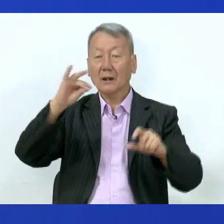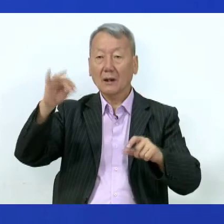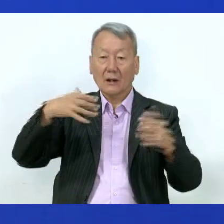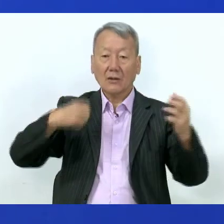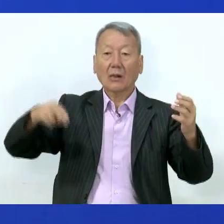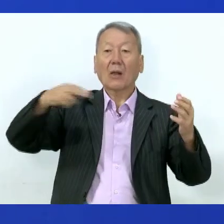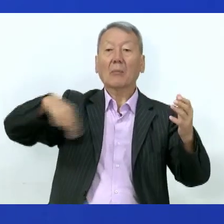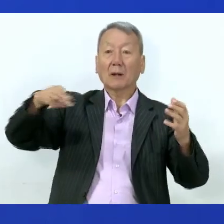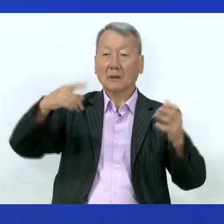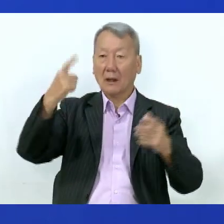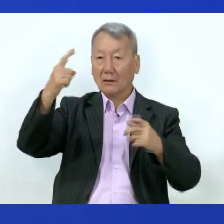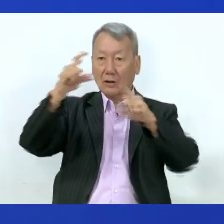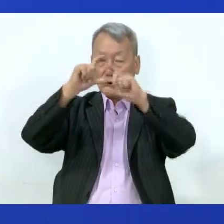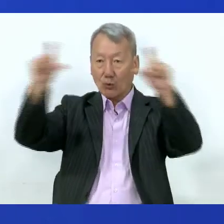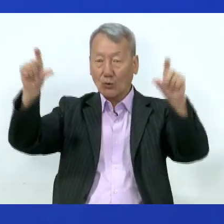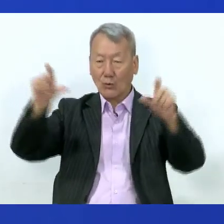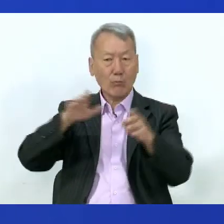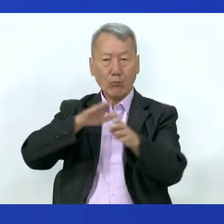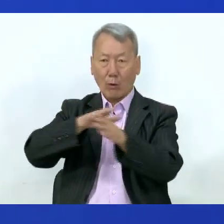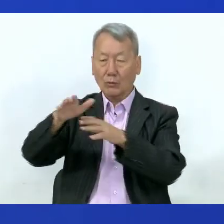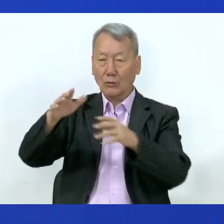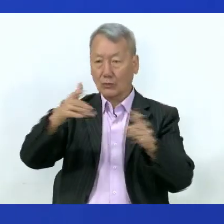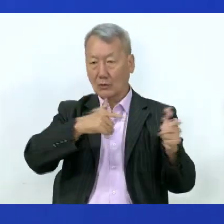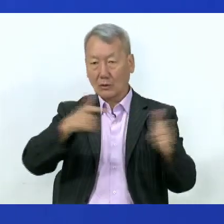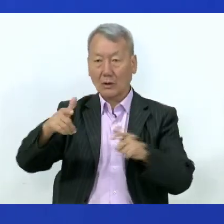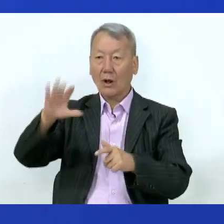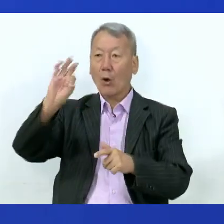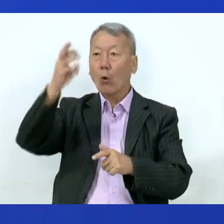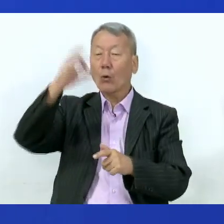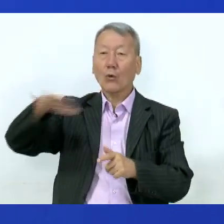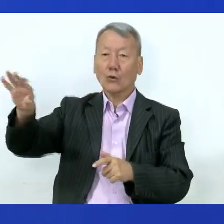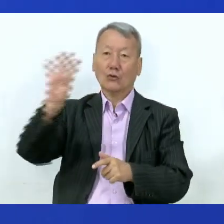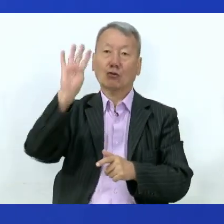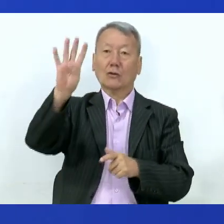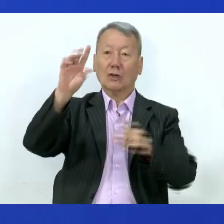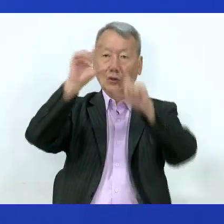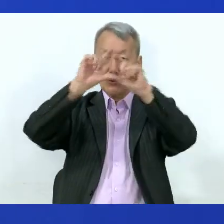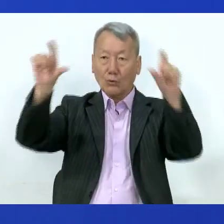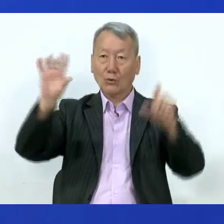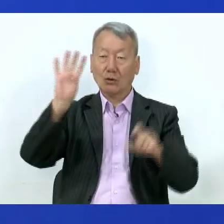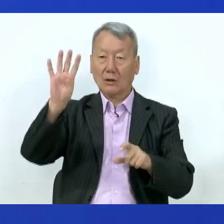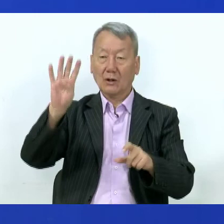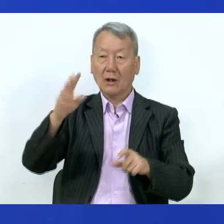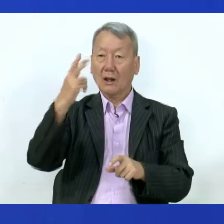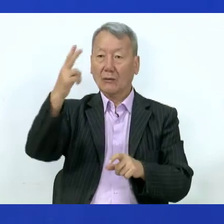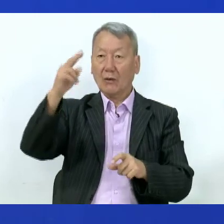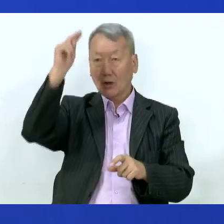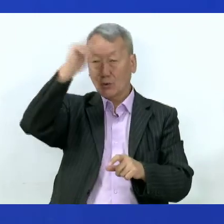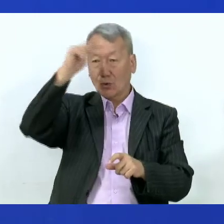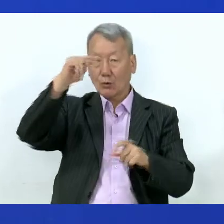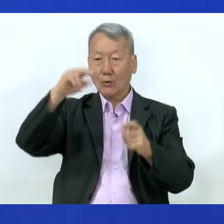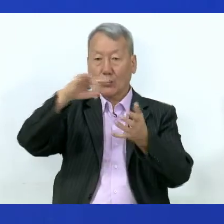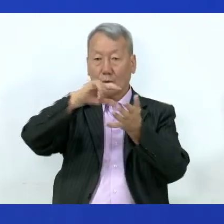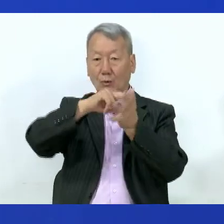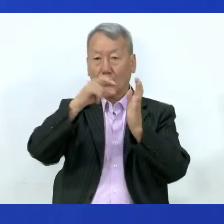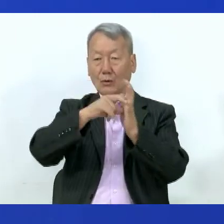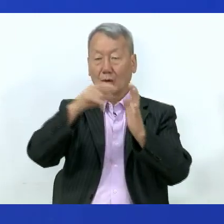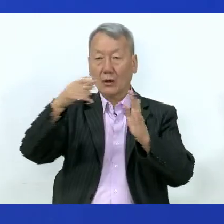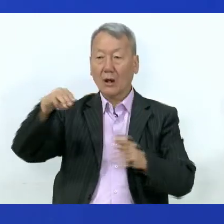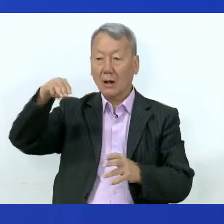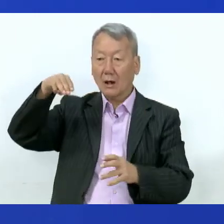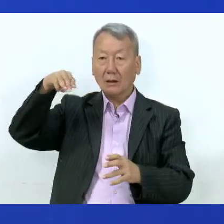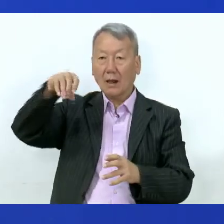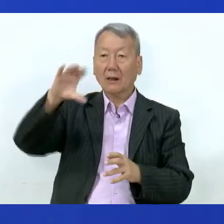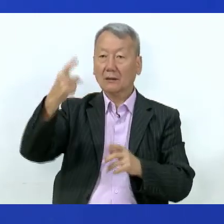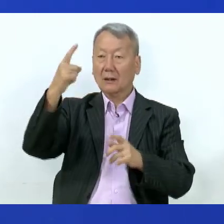Джалабадской области одна школа полностью. Оржской области четыре школы полностью, два учебных корпуса. Талабадская